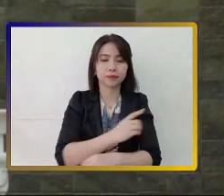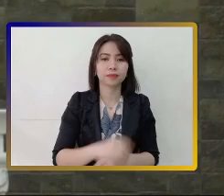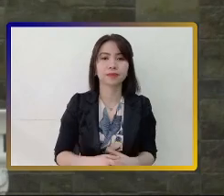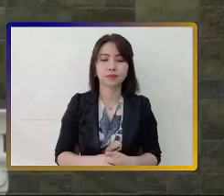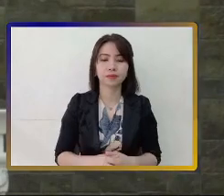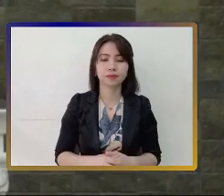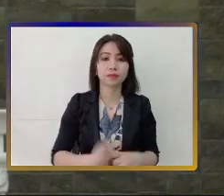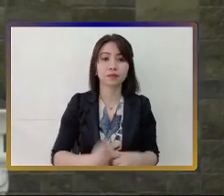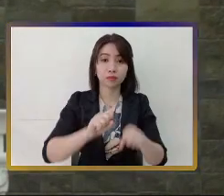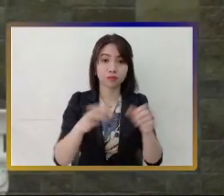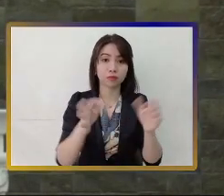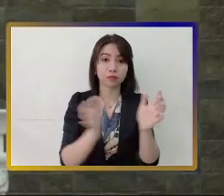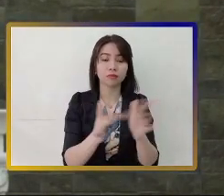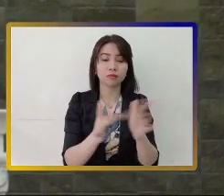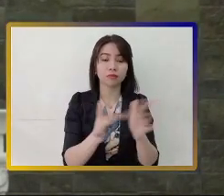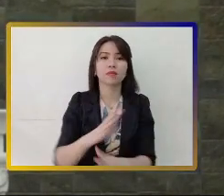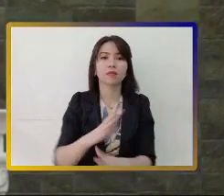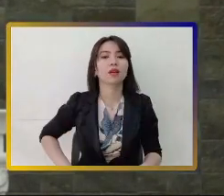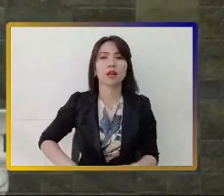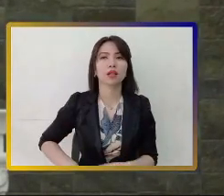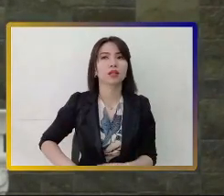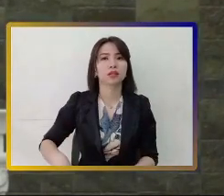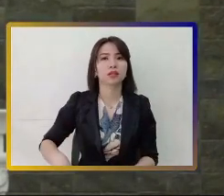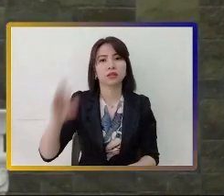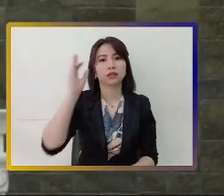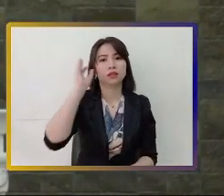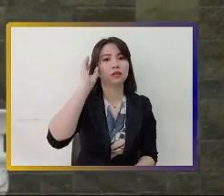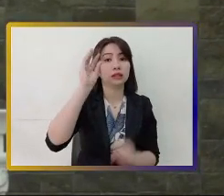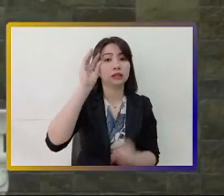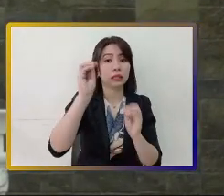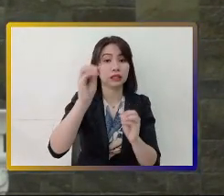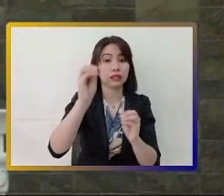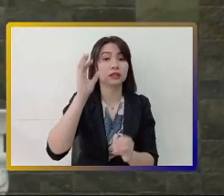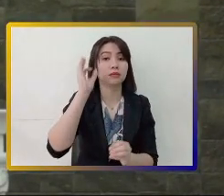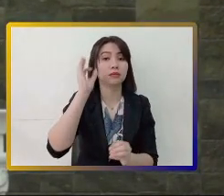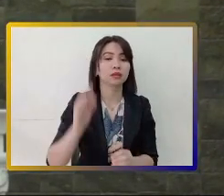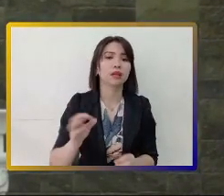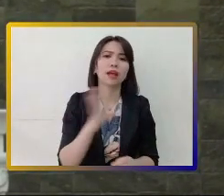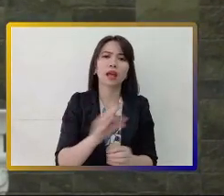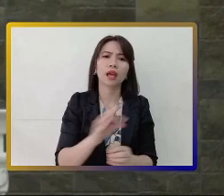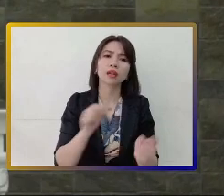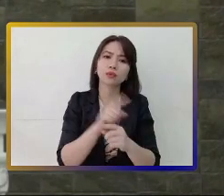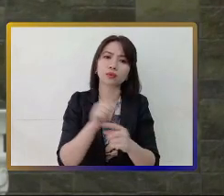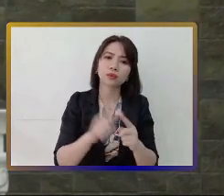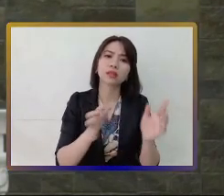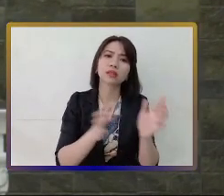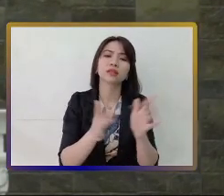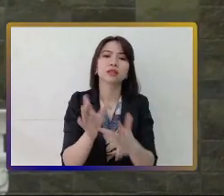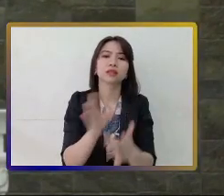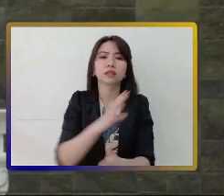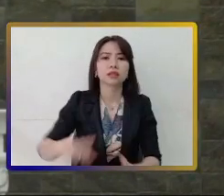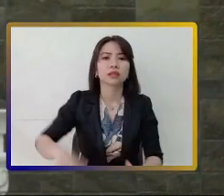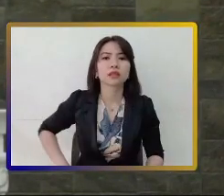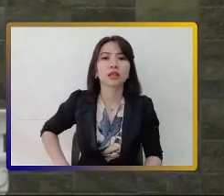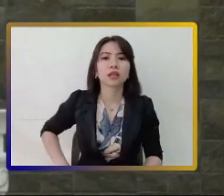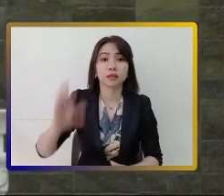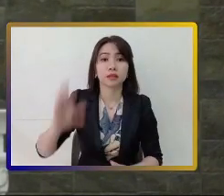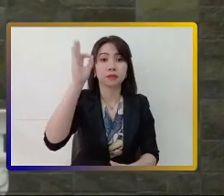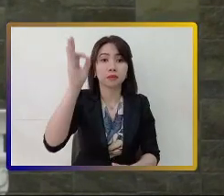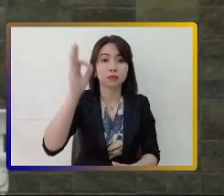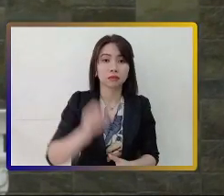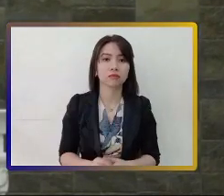ang Panginoon nagsalita po doon, at nung ang Panginoon ay nagsasalita, mga kapatid, here